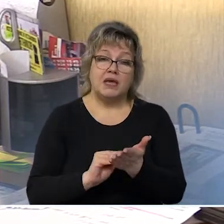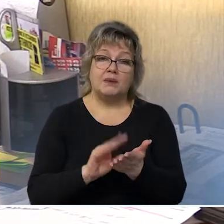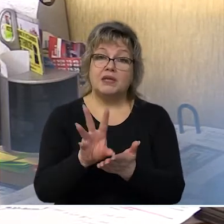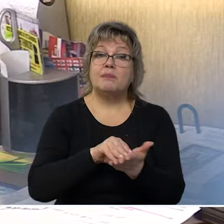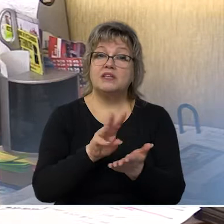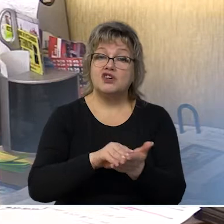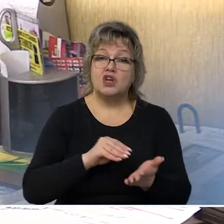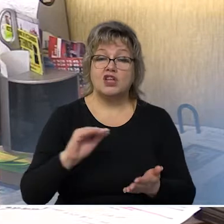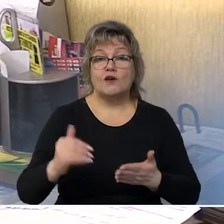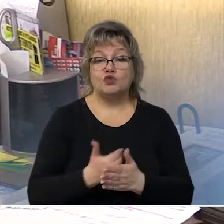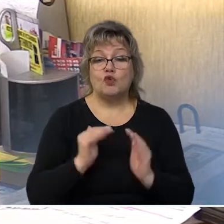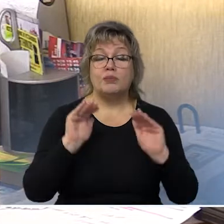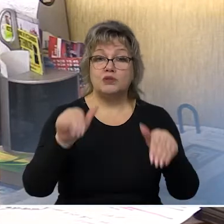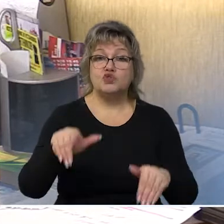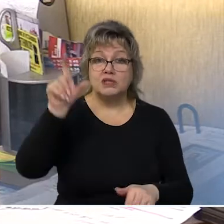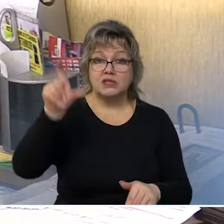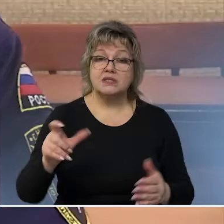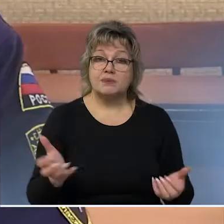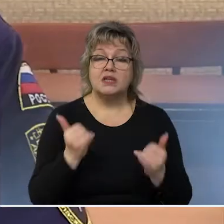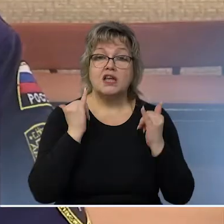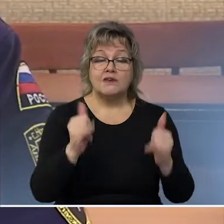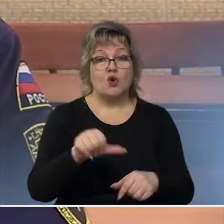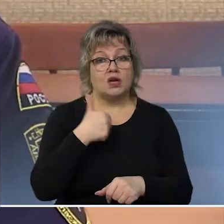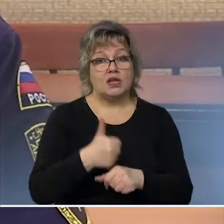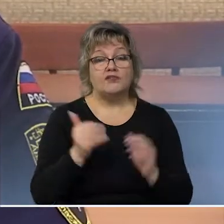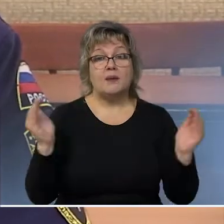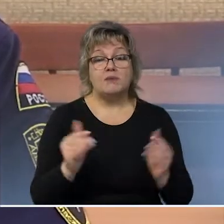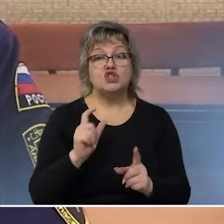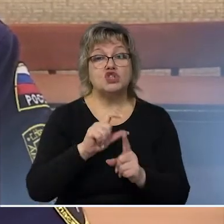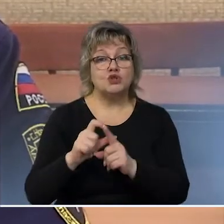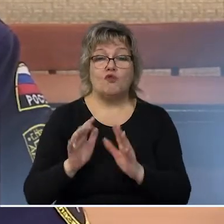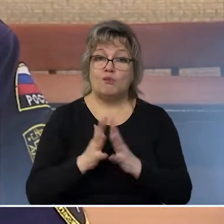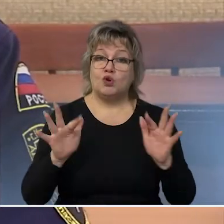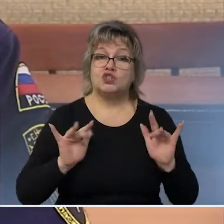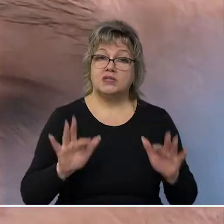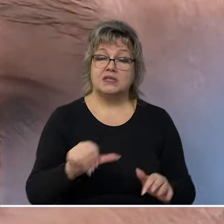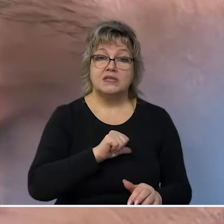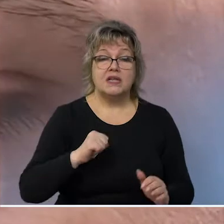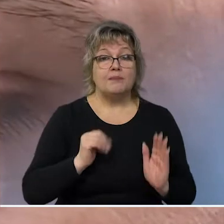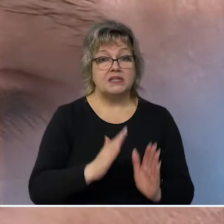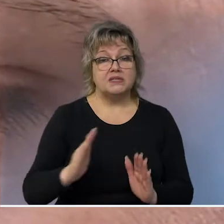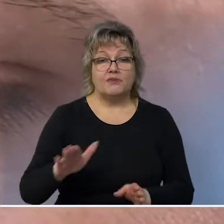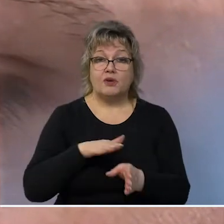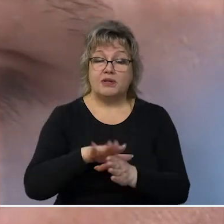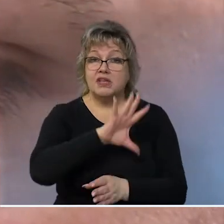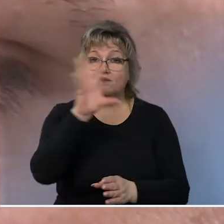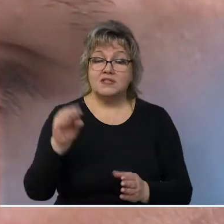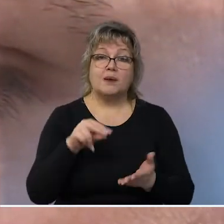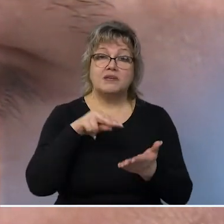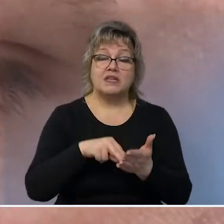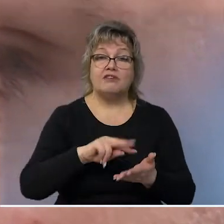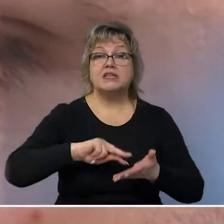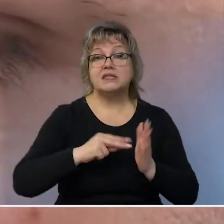для подражания вновь поступившим спасателям. Для него главное меньше слов и больше дел, самодисциплина и выполнение